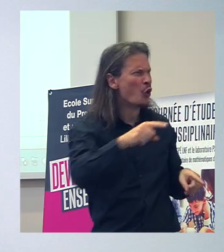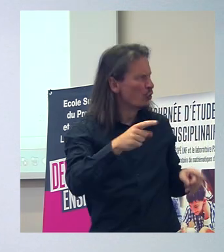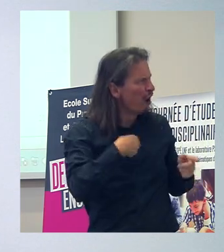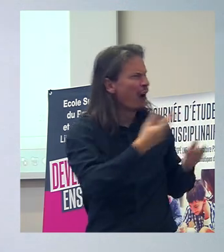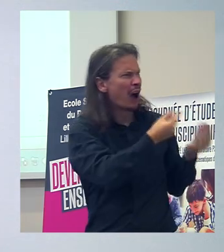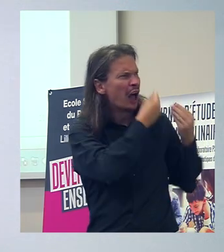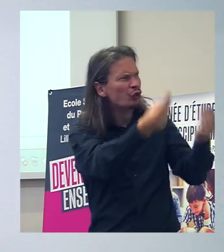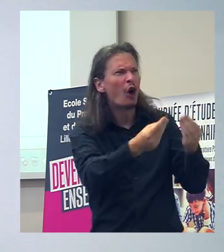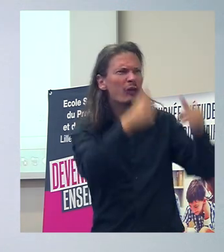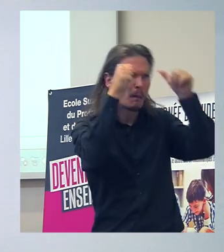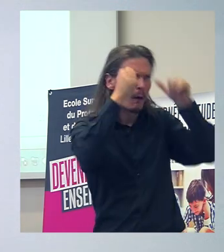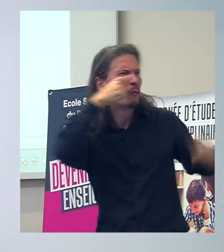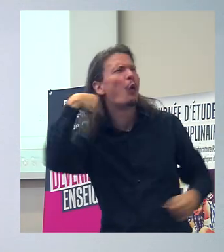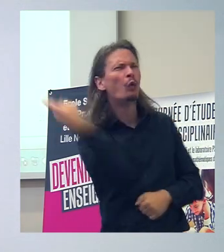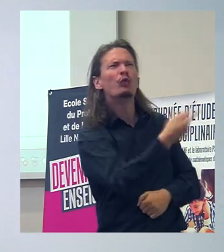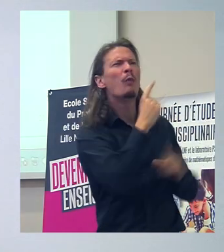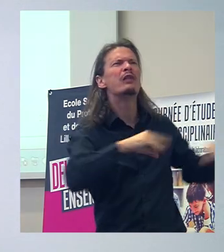donner un bovin